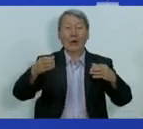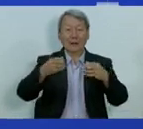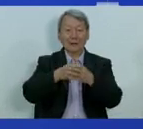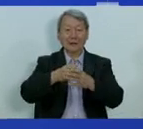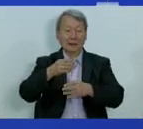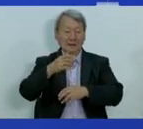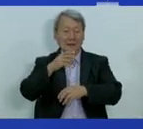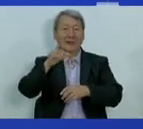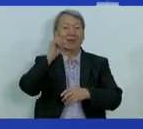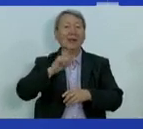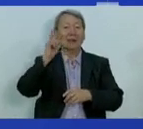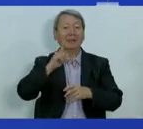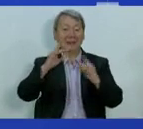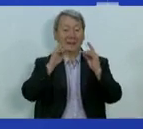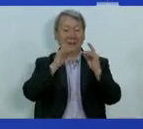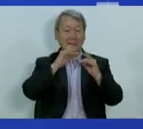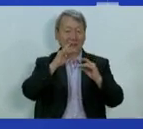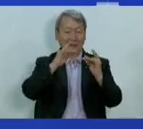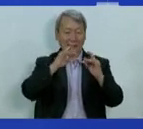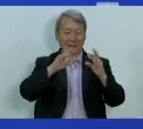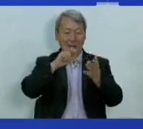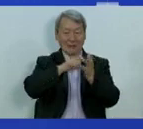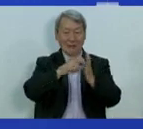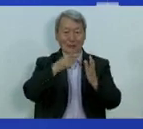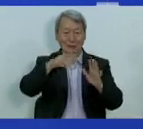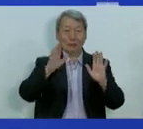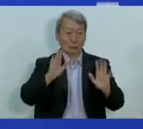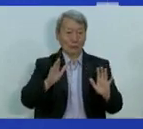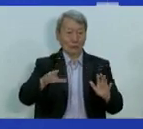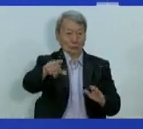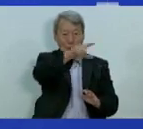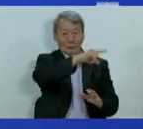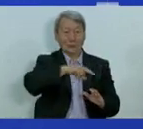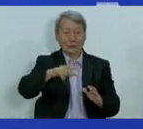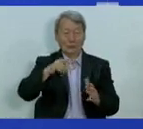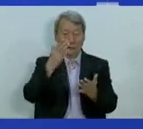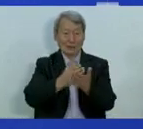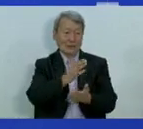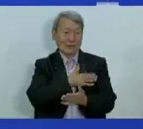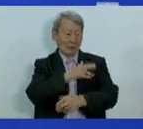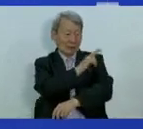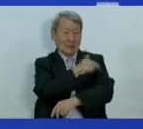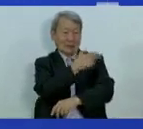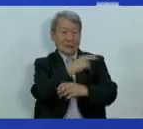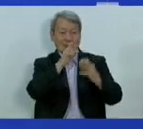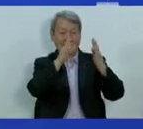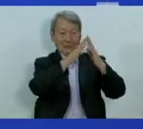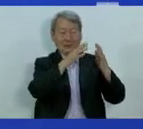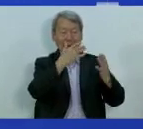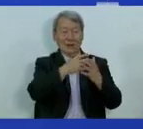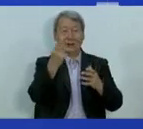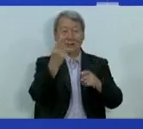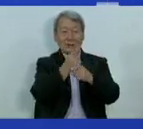организуются стационары, временные стационары не только на базе существующих наших лечебных учреждений